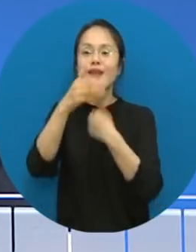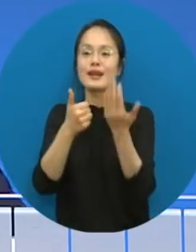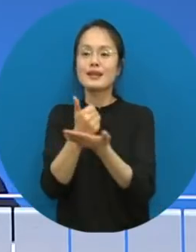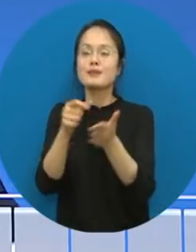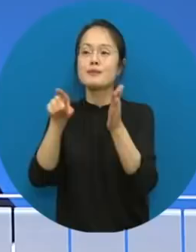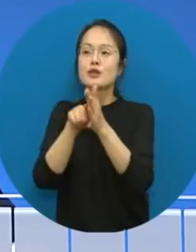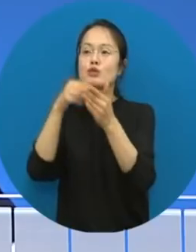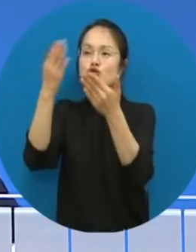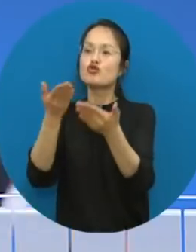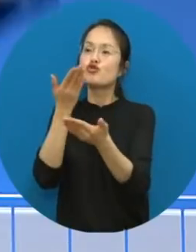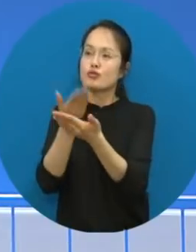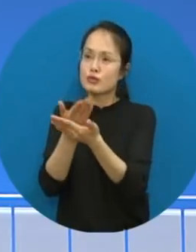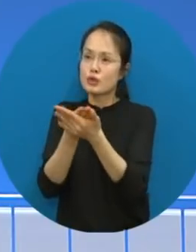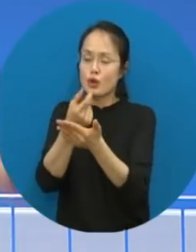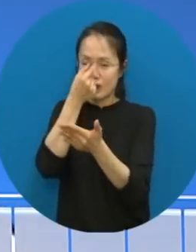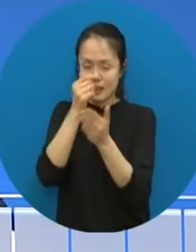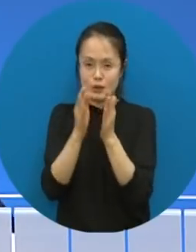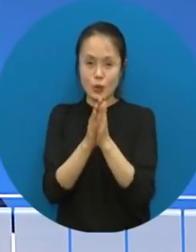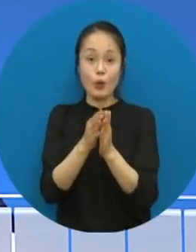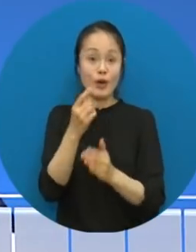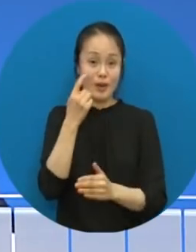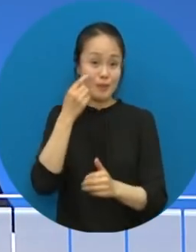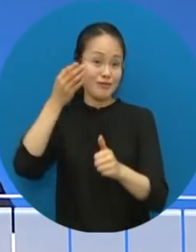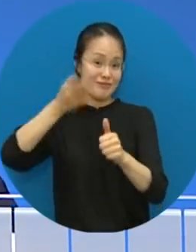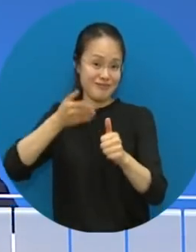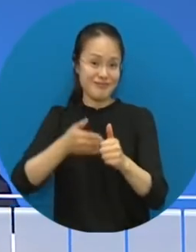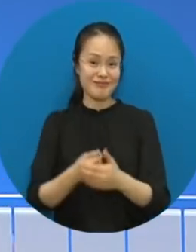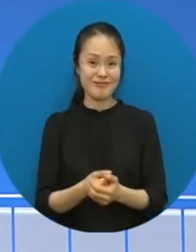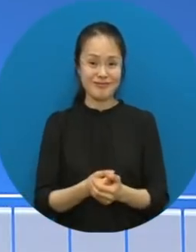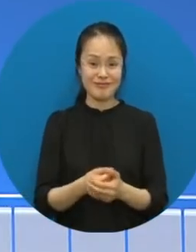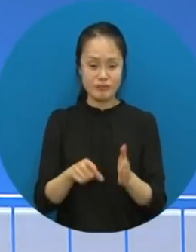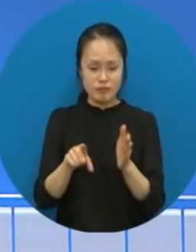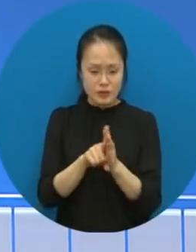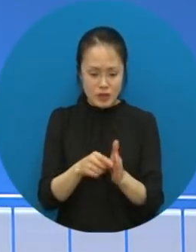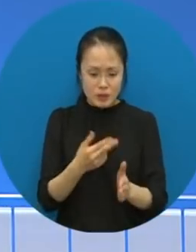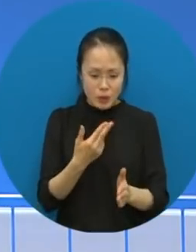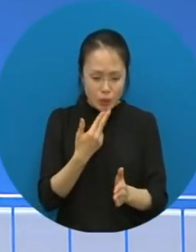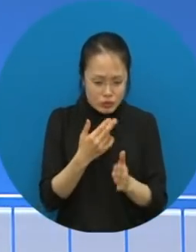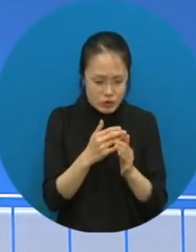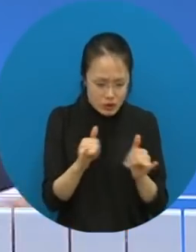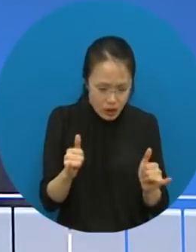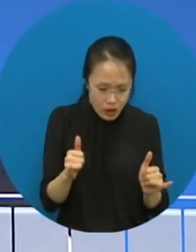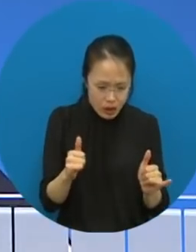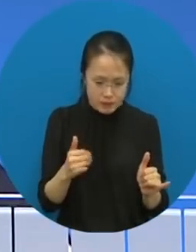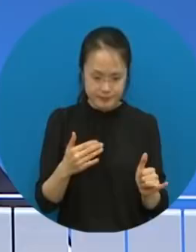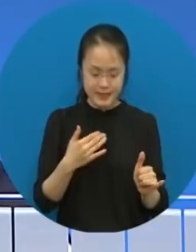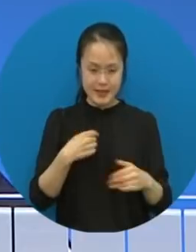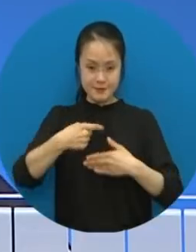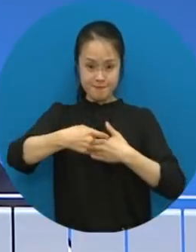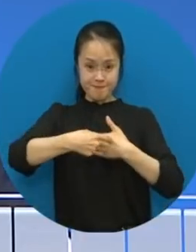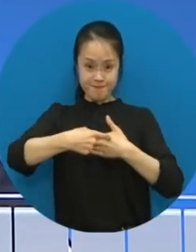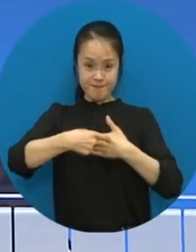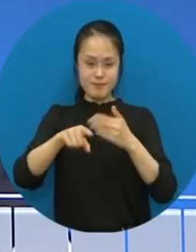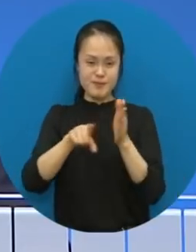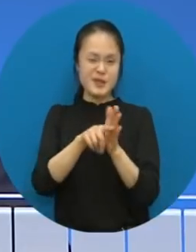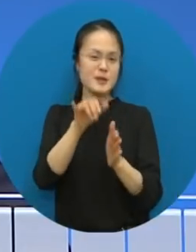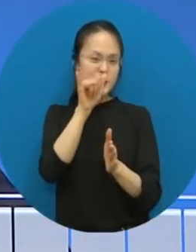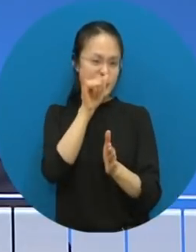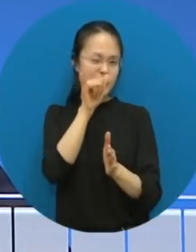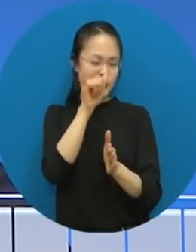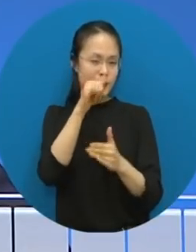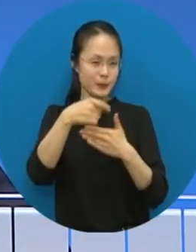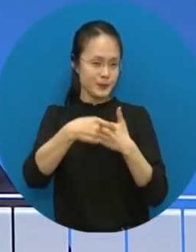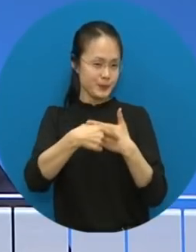자, 정직하면 살아납니다. 아멘입니까? 아멘. 믿음이 없는데 믿음이 있는 것처럼 하면 안 됩니다. 그럼